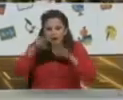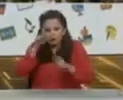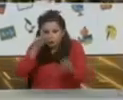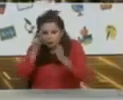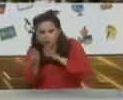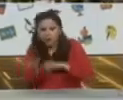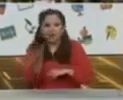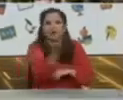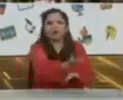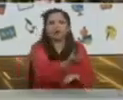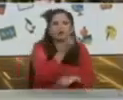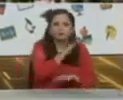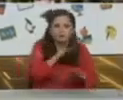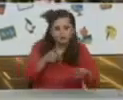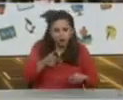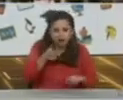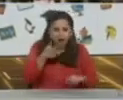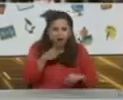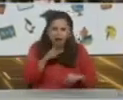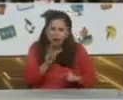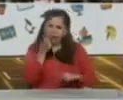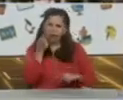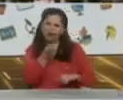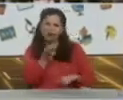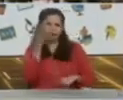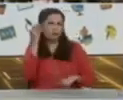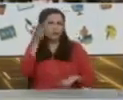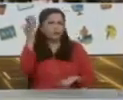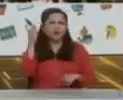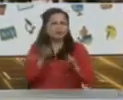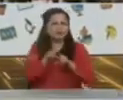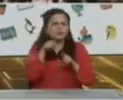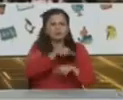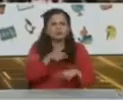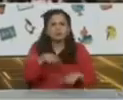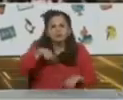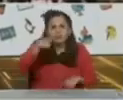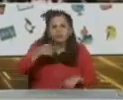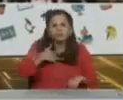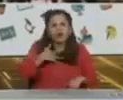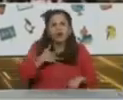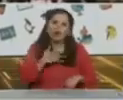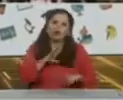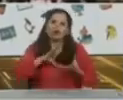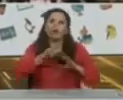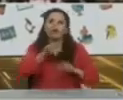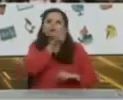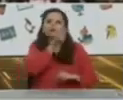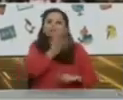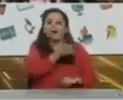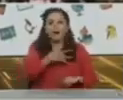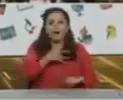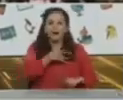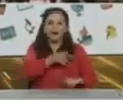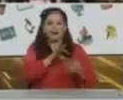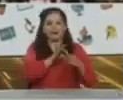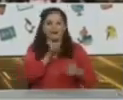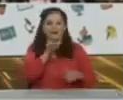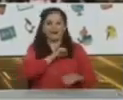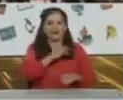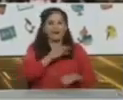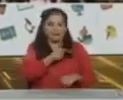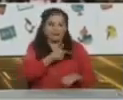तो उससे बच्चों में भी उसको लेकर एक स्वाभाविक आकर्षण पैदा होता है।